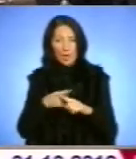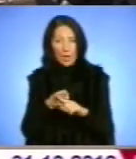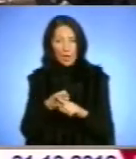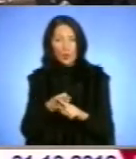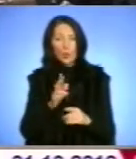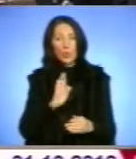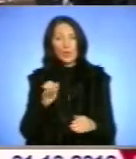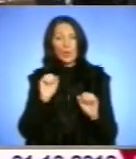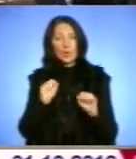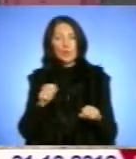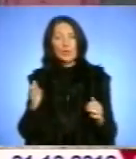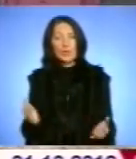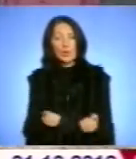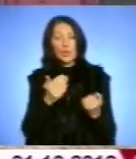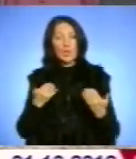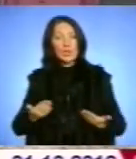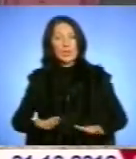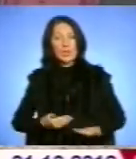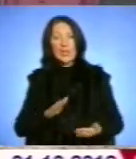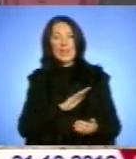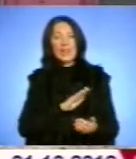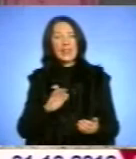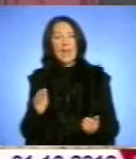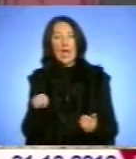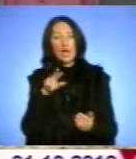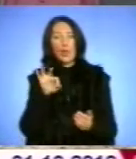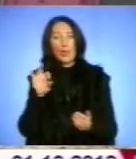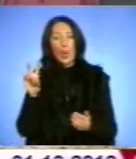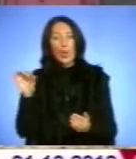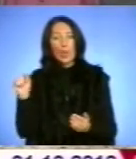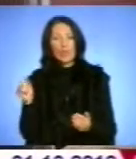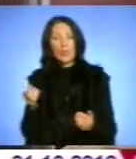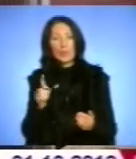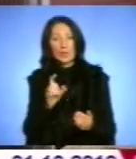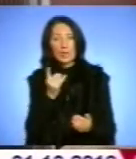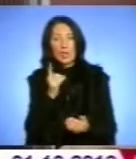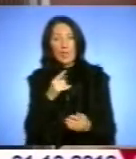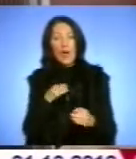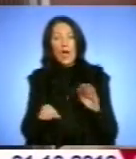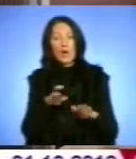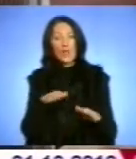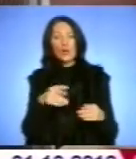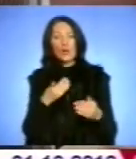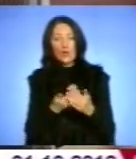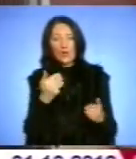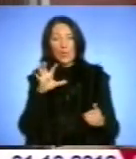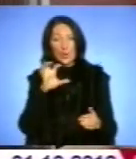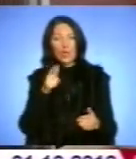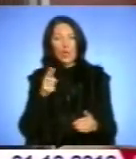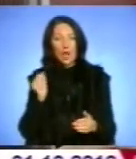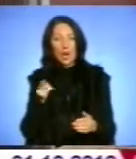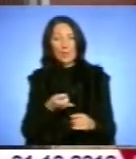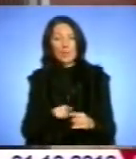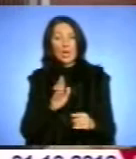буде можливість врятувати життя недоношеним малюкам вагою від пів кілограма. Це буде європейського лікувальний